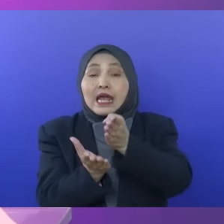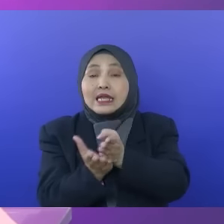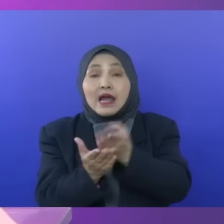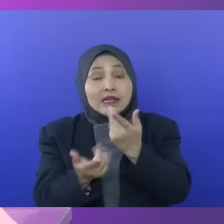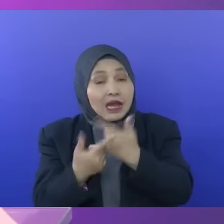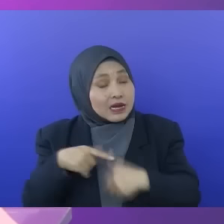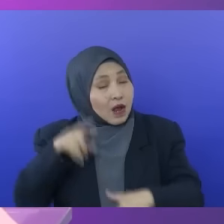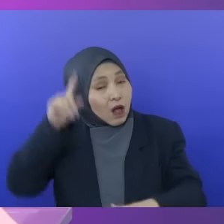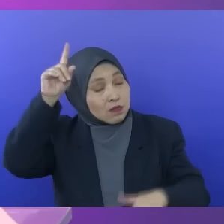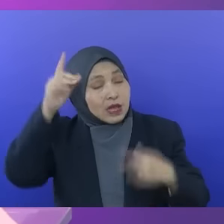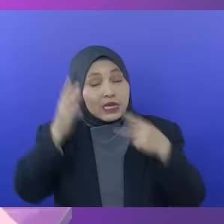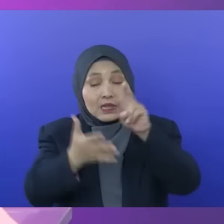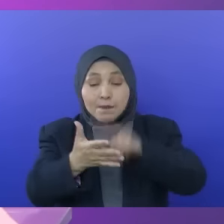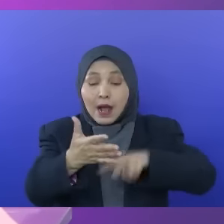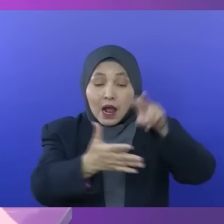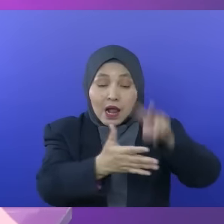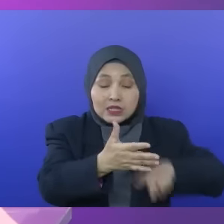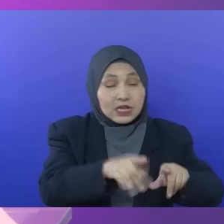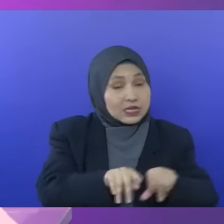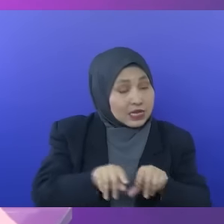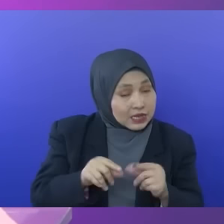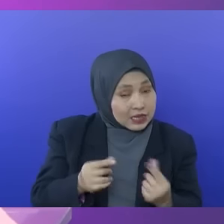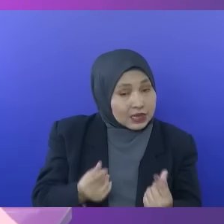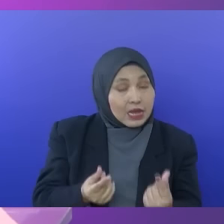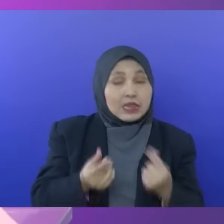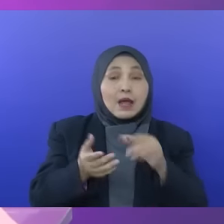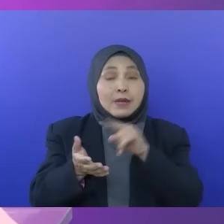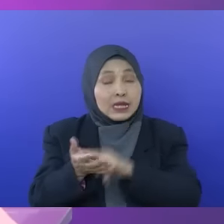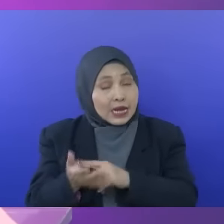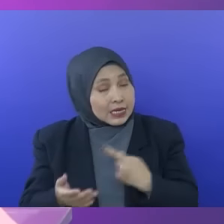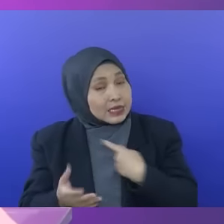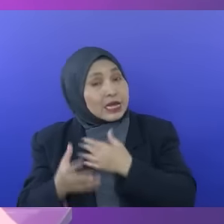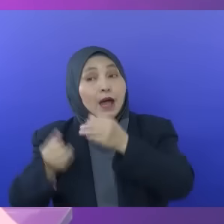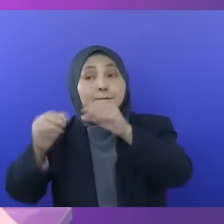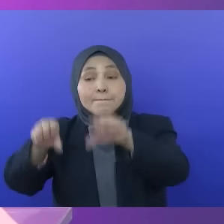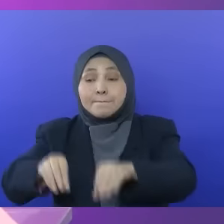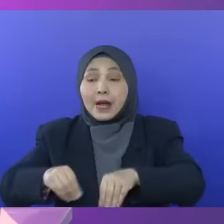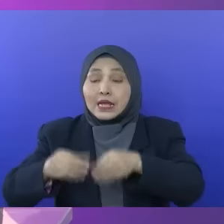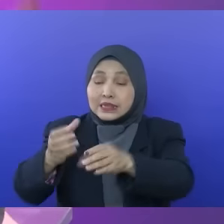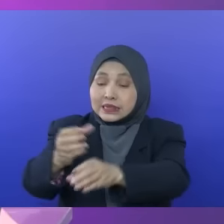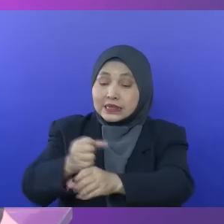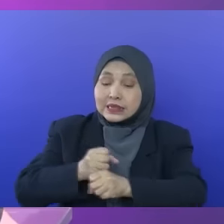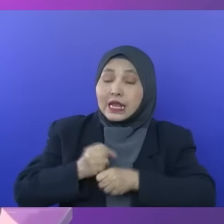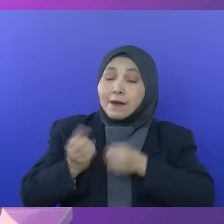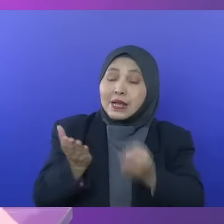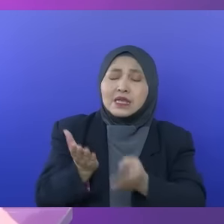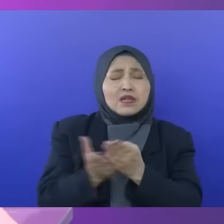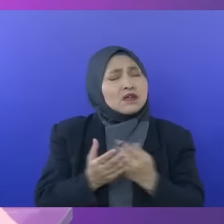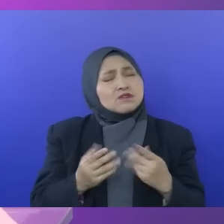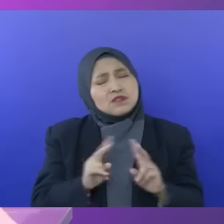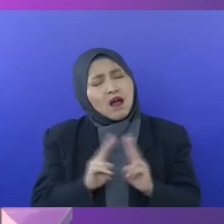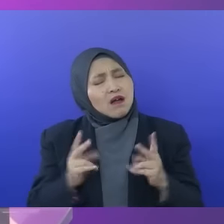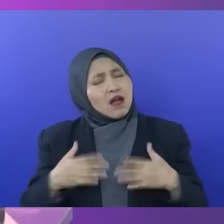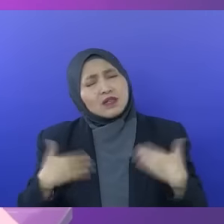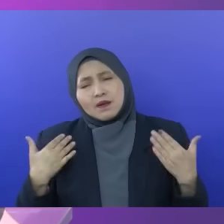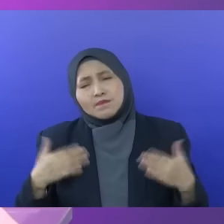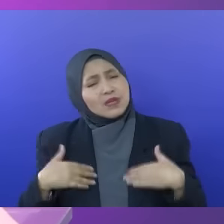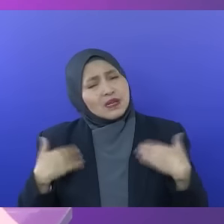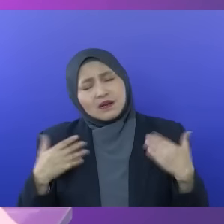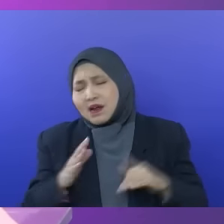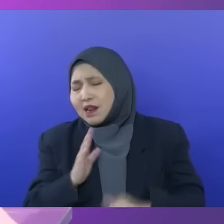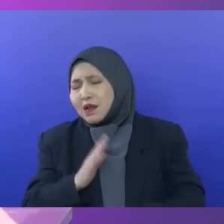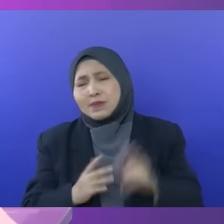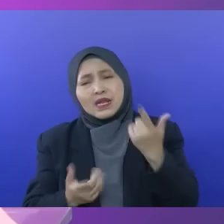bila kita Baca Alkitab yaitu al-qur'an ini kita dapat Hidayah kita akan jadi amat gembira Ustaz gembira lebih lagi